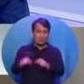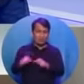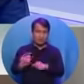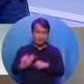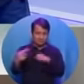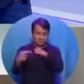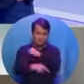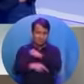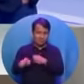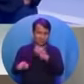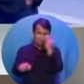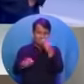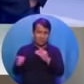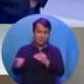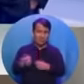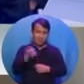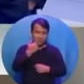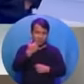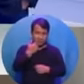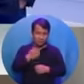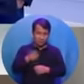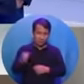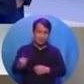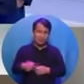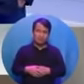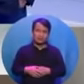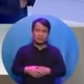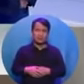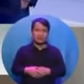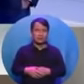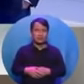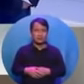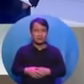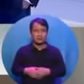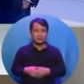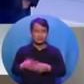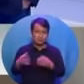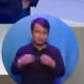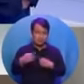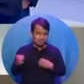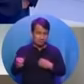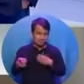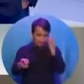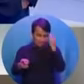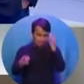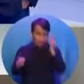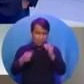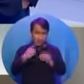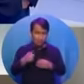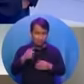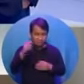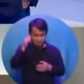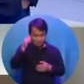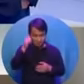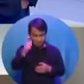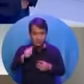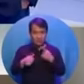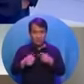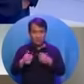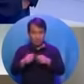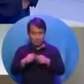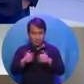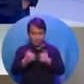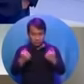ako. Alam ko lang po, sir, na mali pang pag-anti ko yun. Ma'am, pasalamat ka nga, hindi gumaganti itong si Mr. Mo. Paano kung gumanti